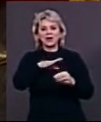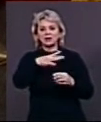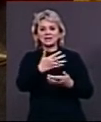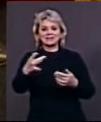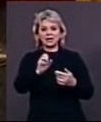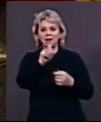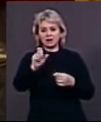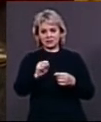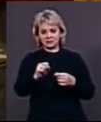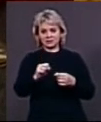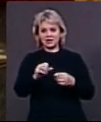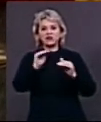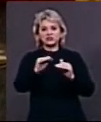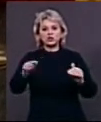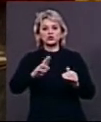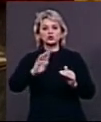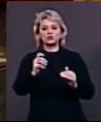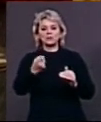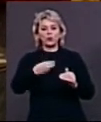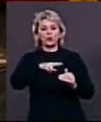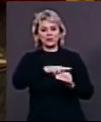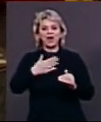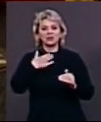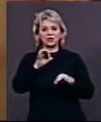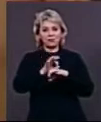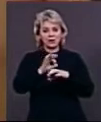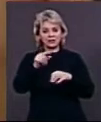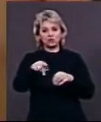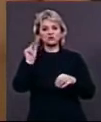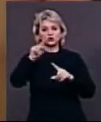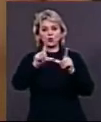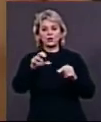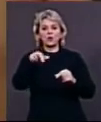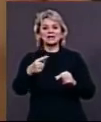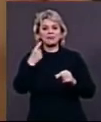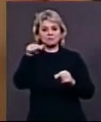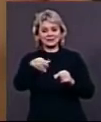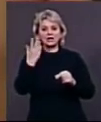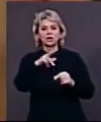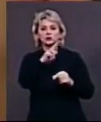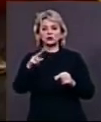раз. В детстве чуть не умер от ангины. В школе чуть не умер от обиды,